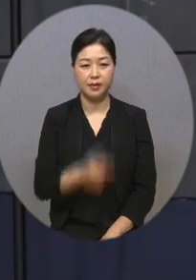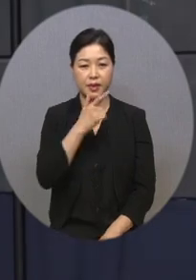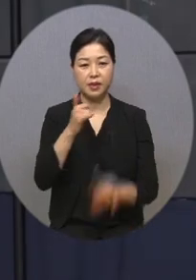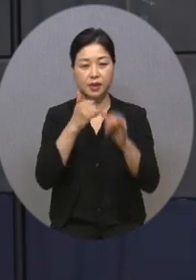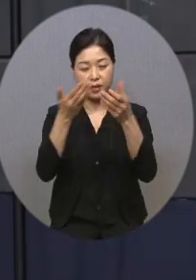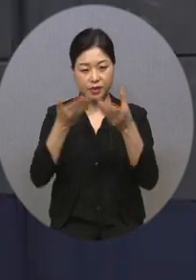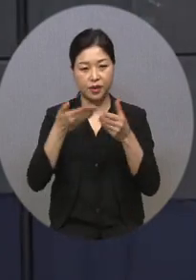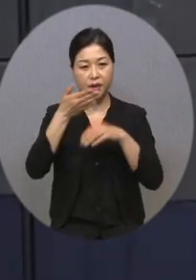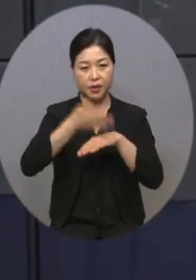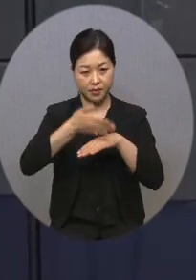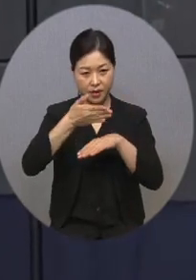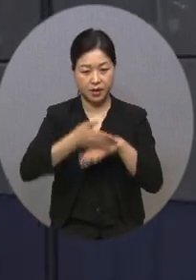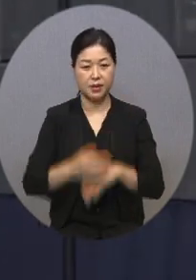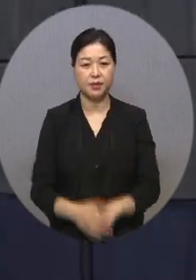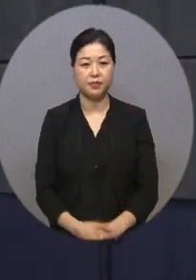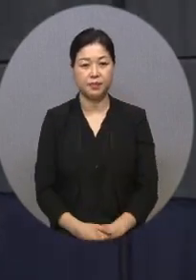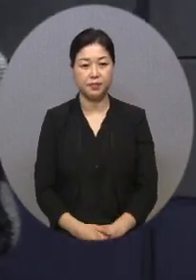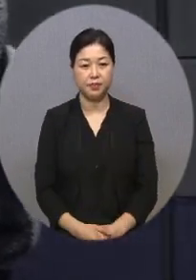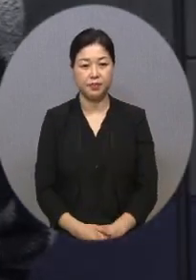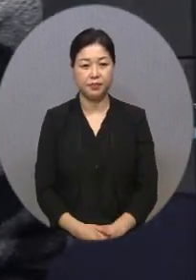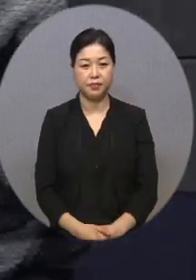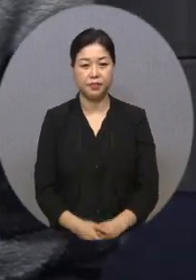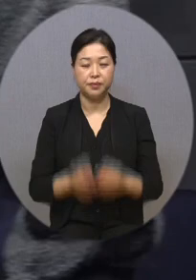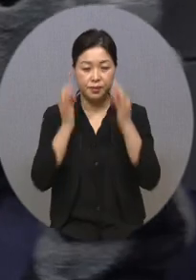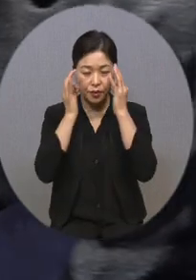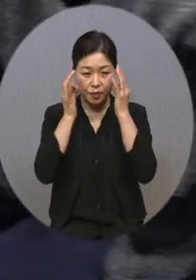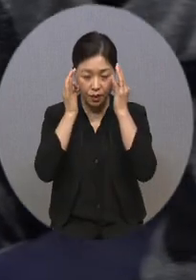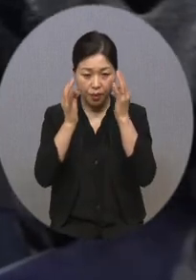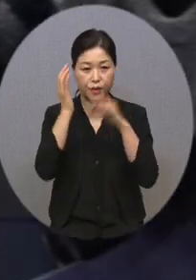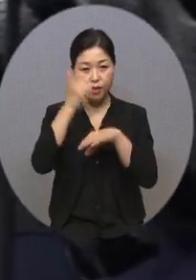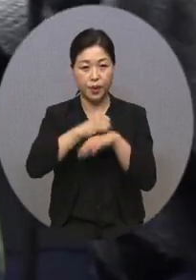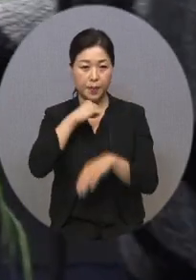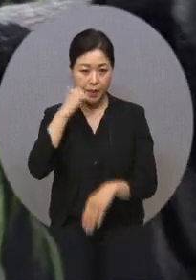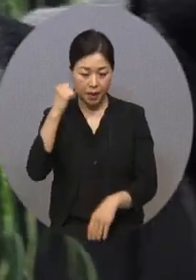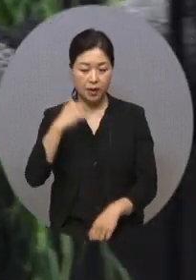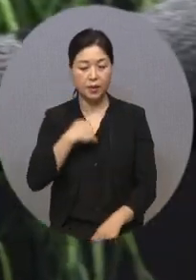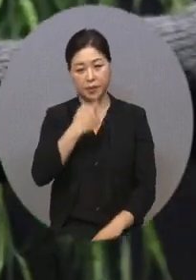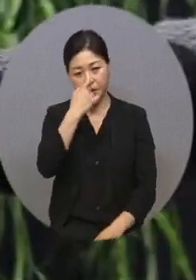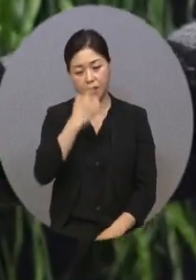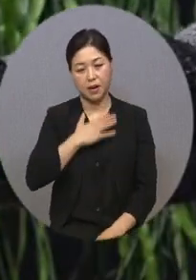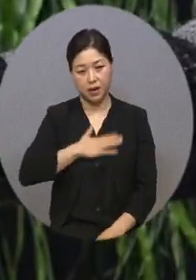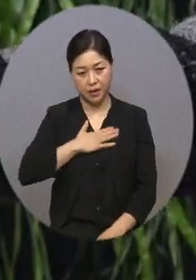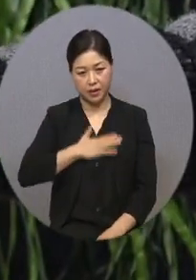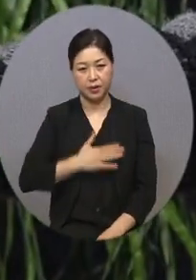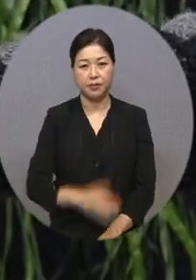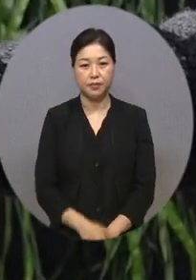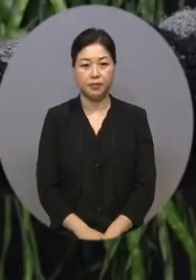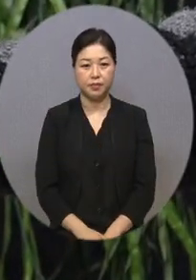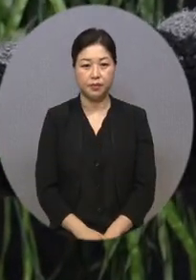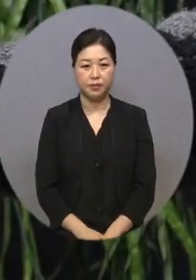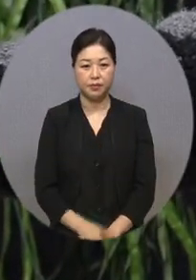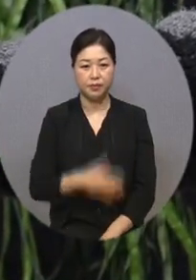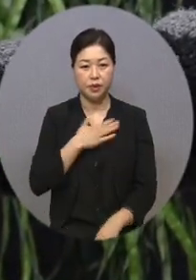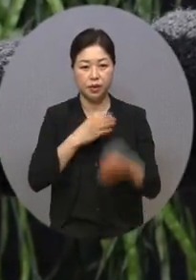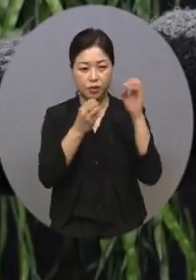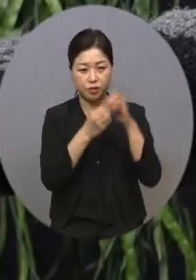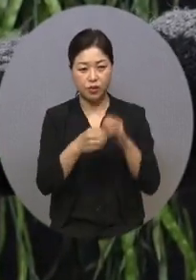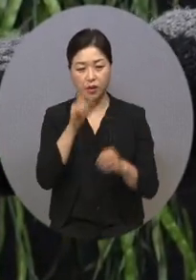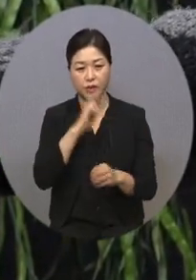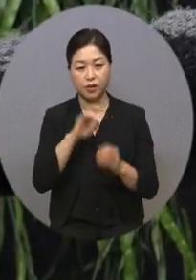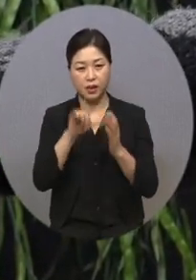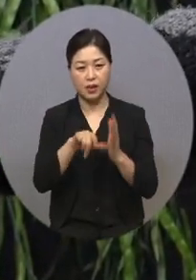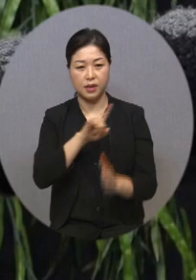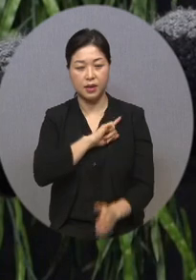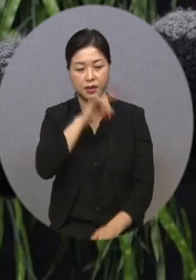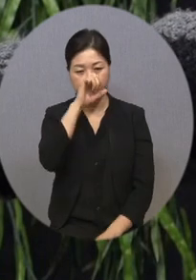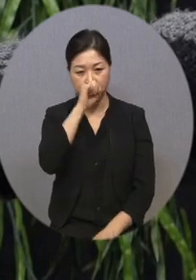주셔서 감사합니다. 노력하면 된다는 것을 알게 되었습니다. 저는 국악할 때 가장